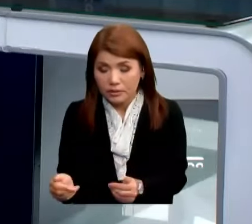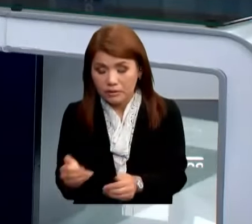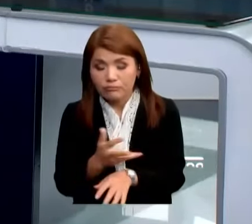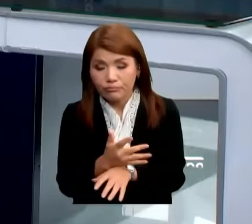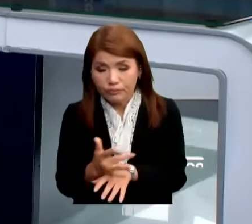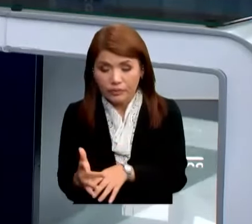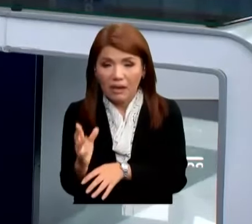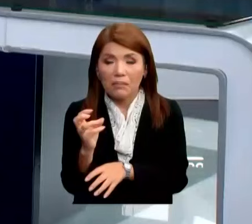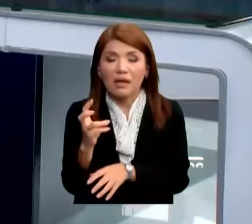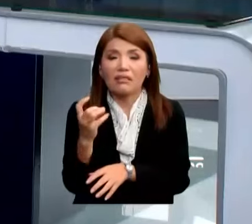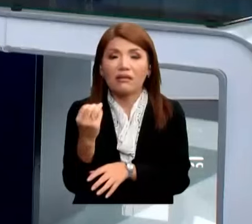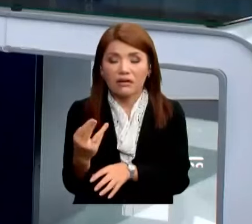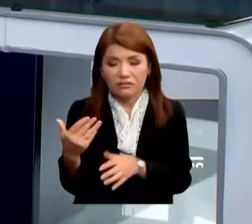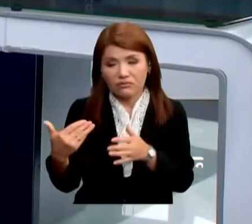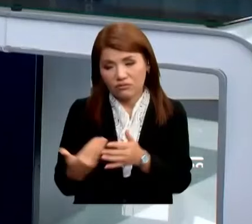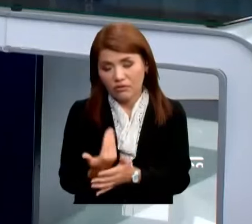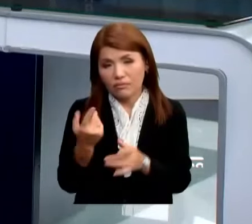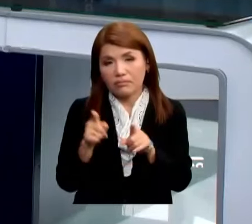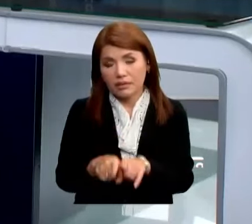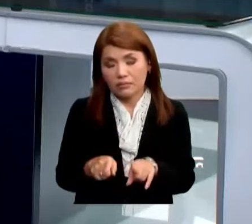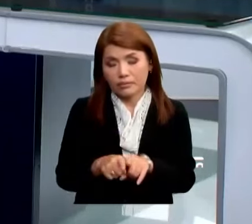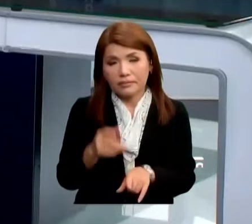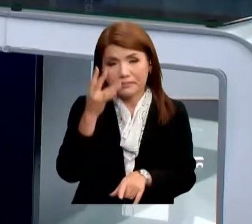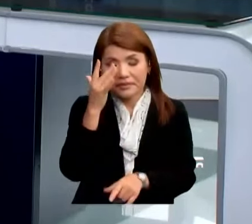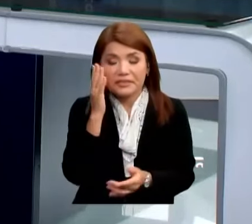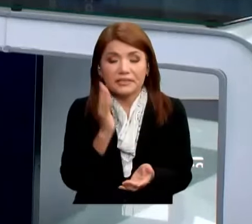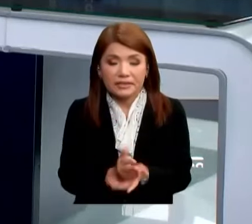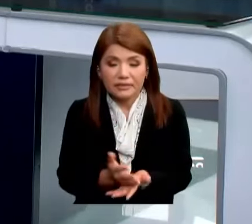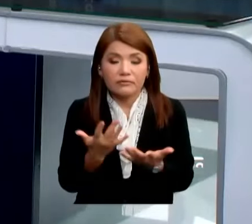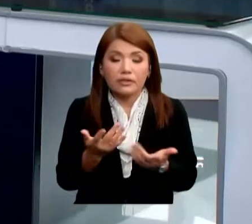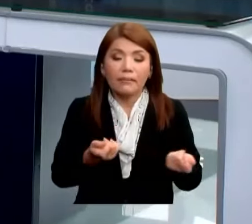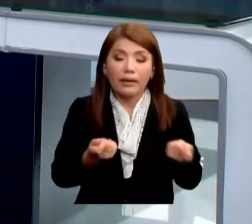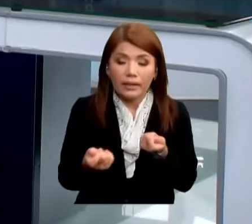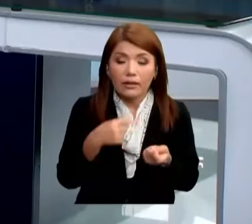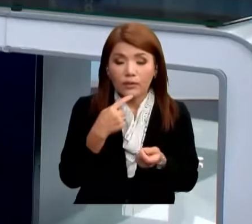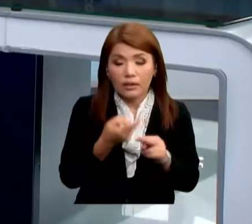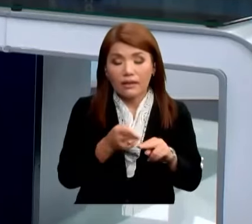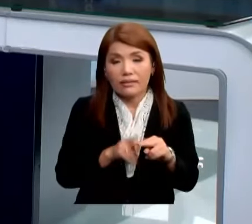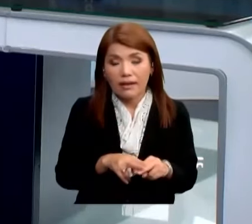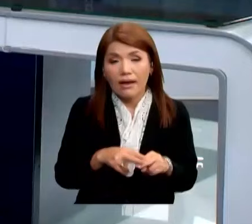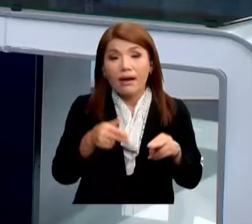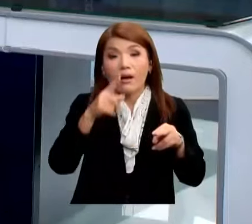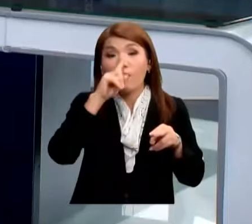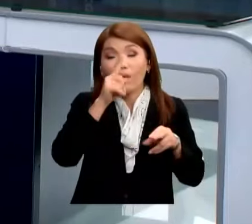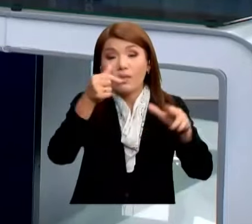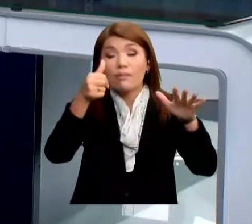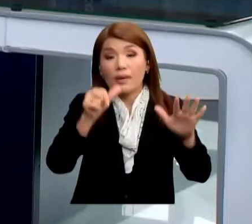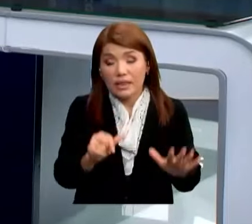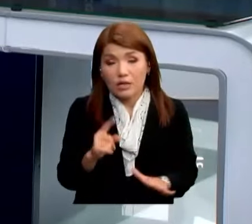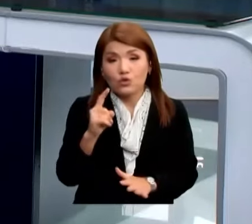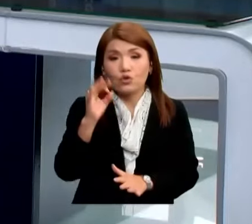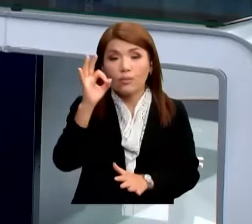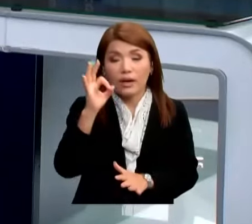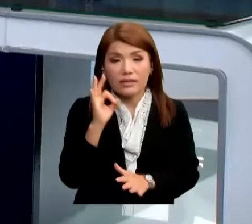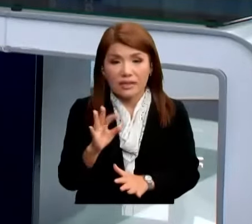обеспечить народ водой Дело в том что сегодня премьер-министр напомнил акимом что у них осталось полтора года чтобы 100%